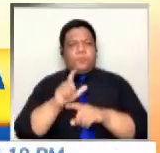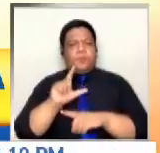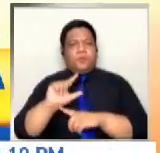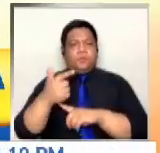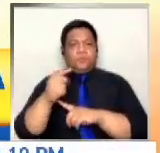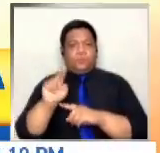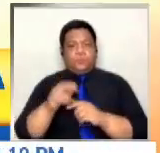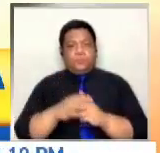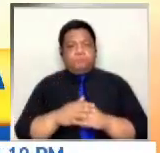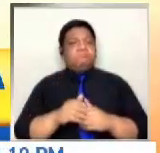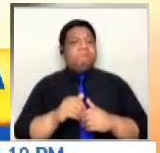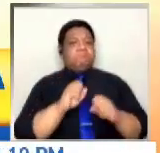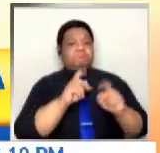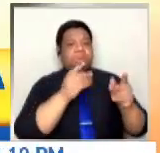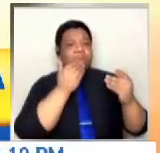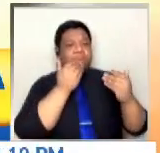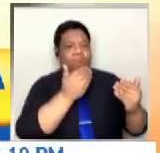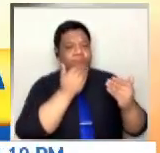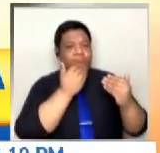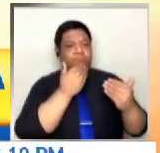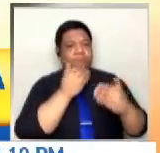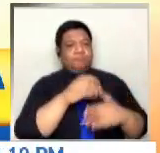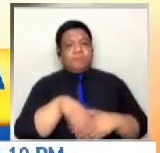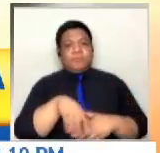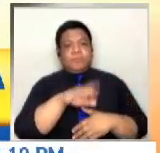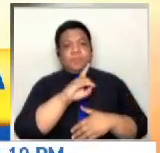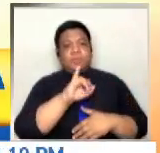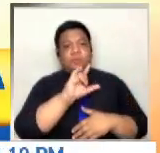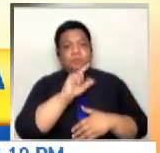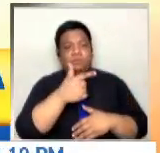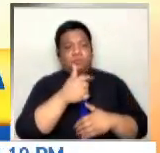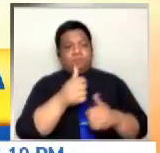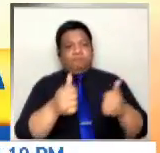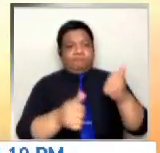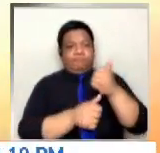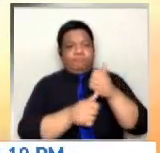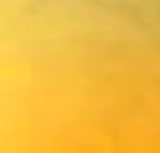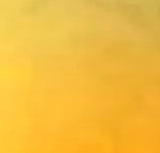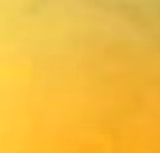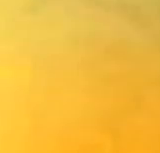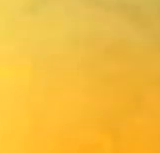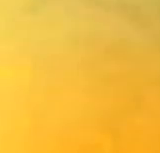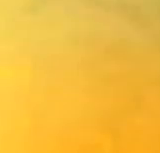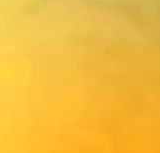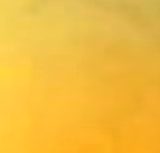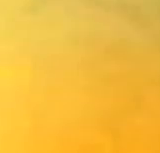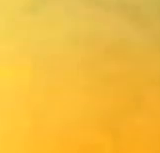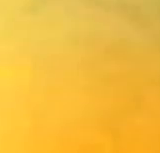Yusek, maraming salamat. Si DILG Undersecretary Jonathan Malaya. Salamat po. Maraming salamat din po.